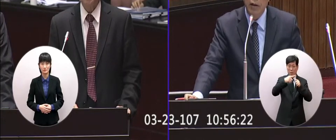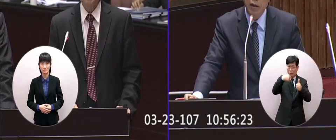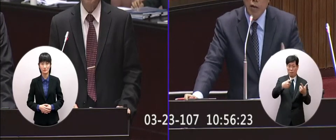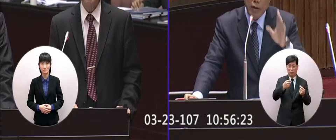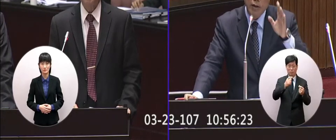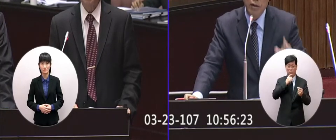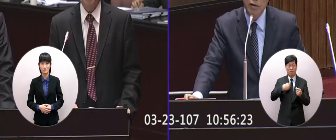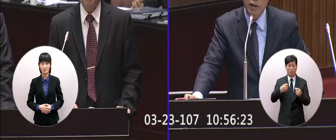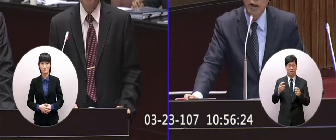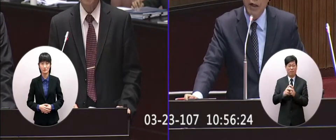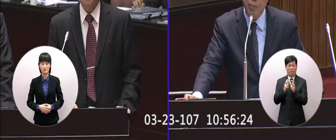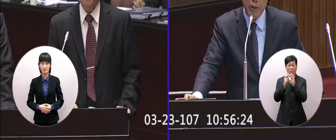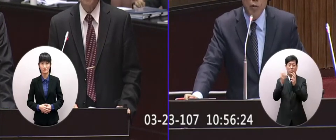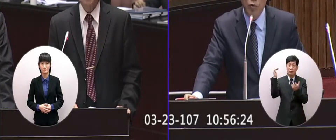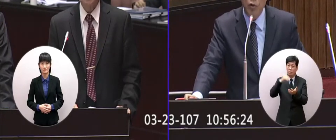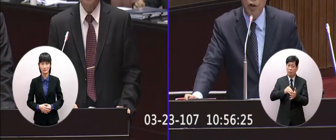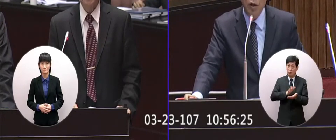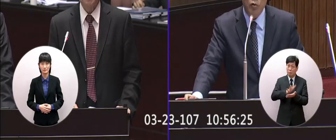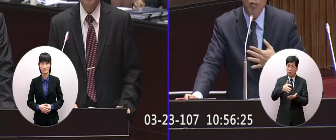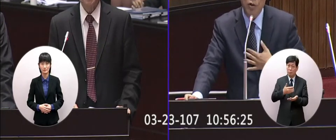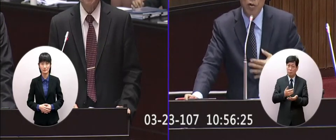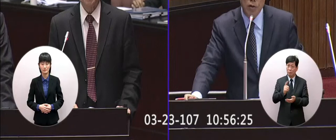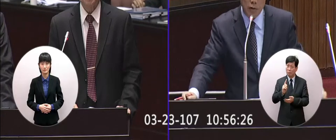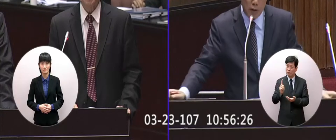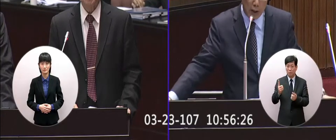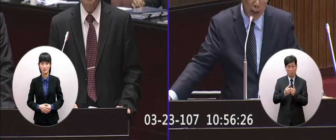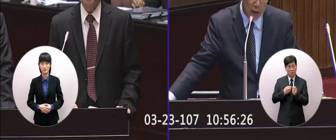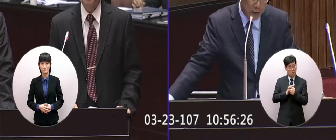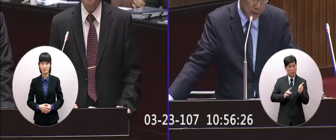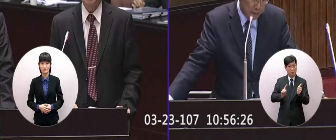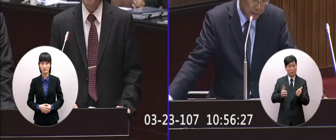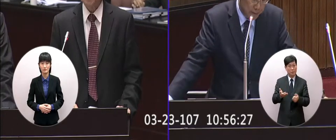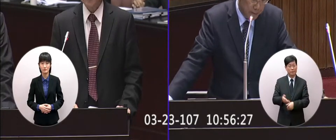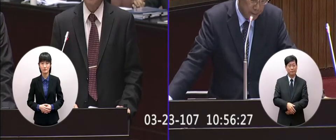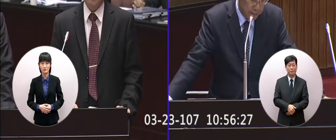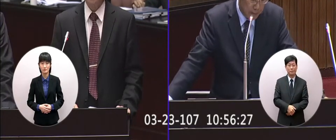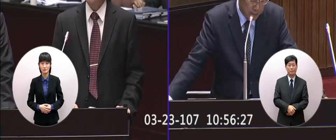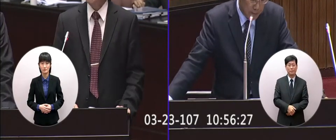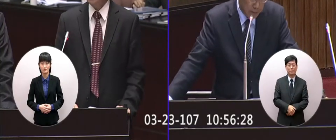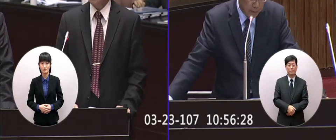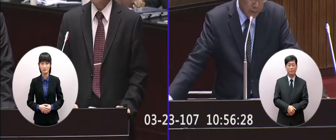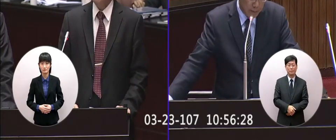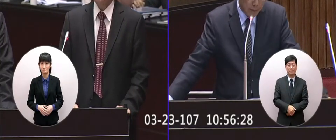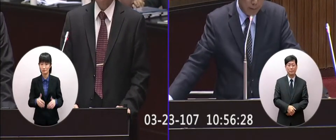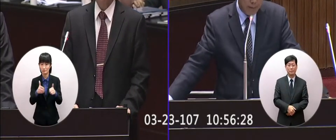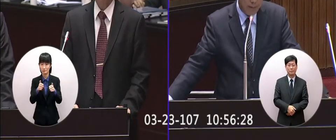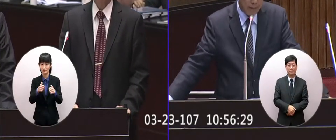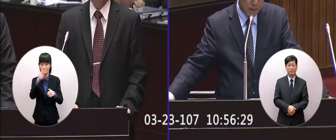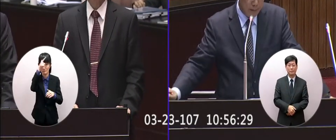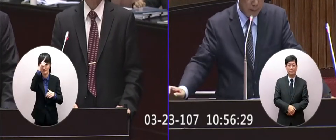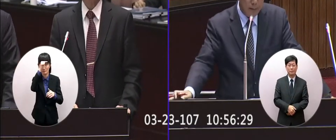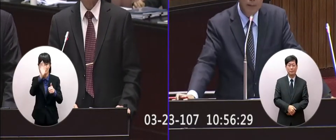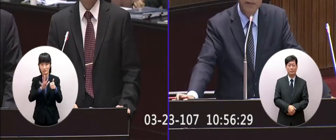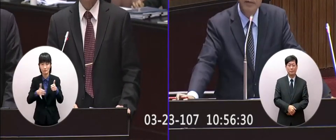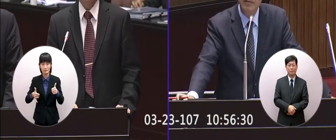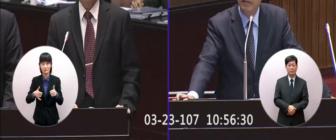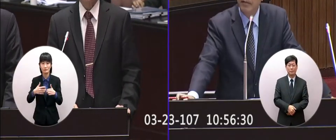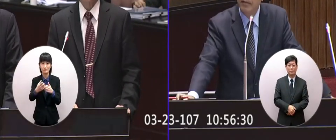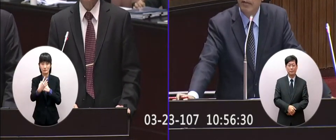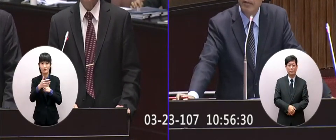那到底这个事件的演变会如何？对我们的冲击如何？您看呢？ 是，感谢黄委员哈。美中贸